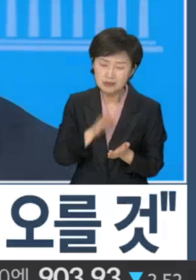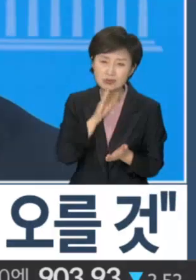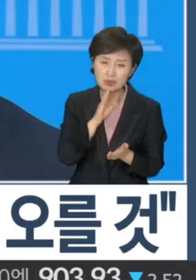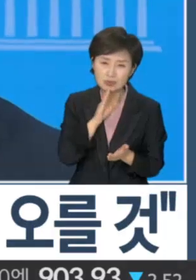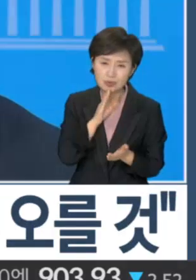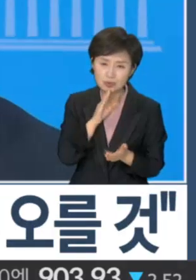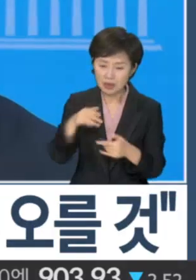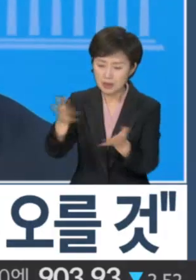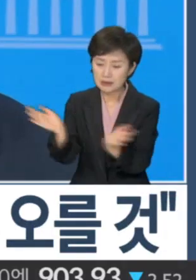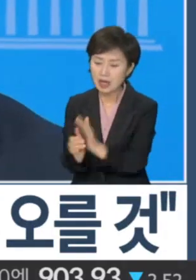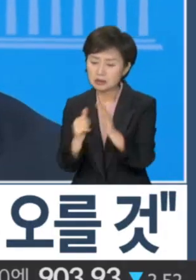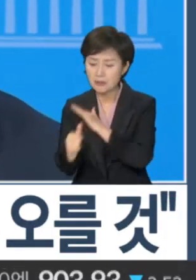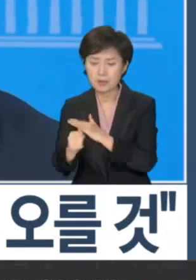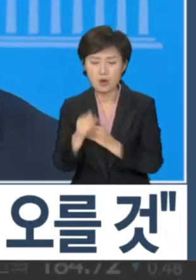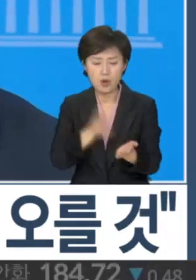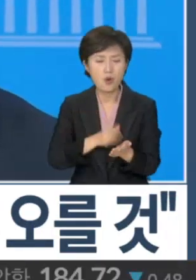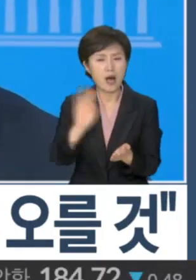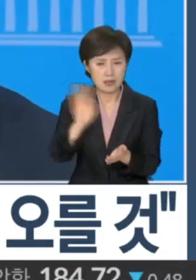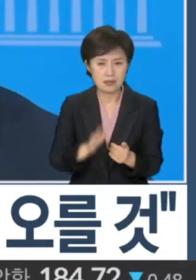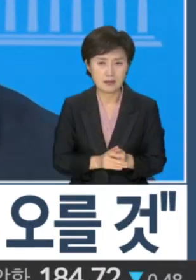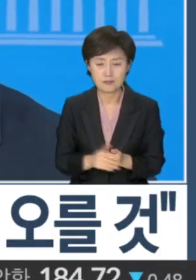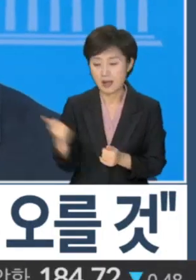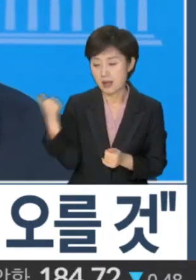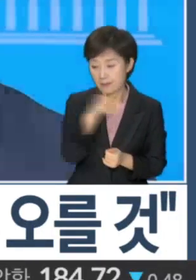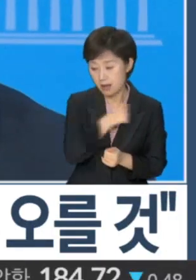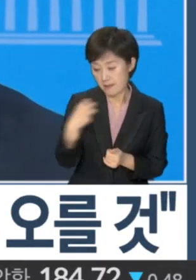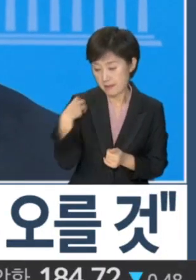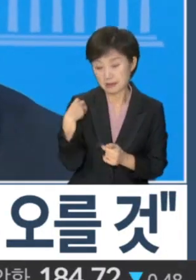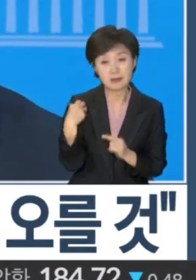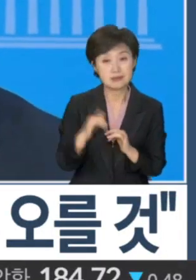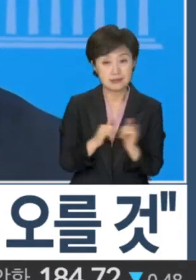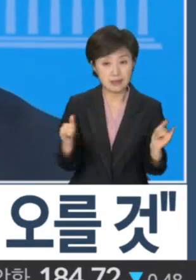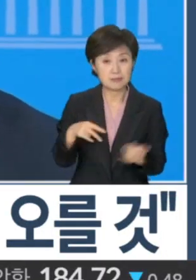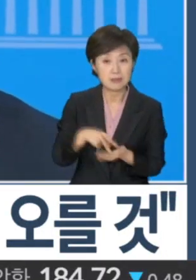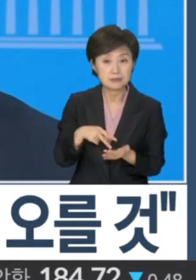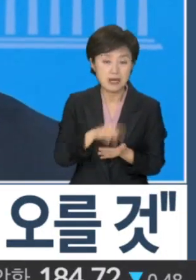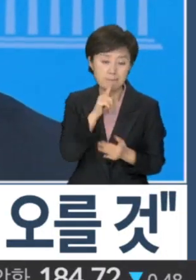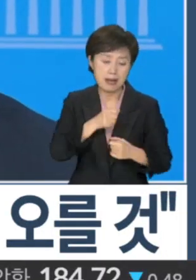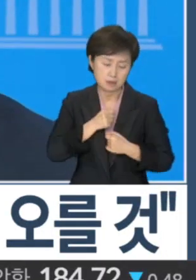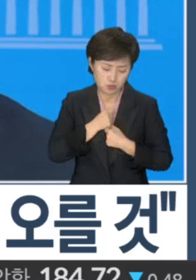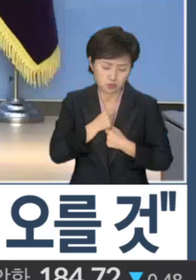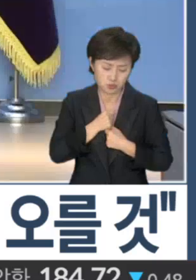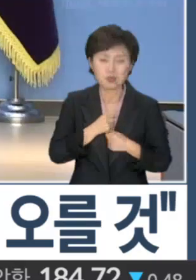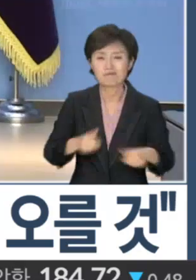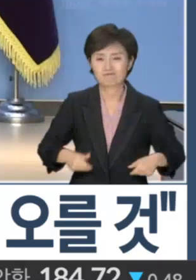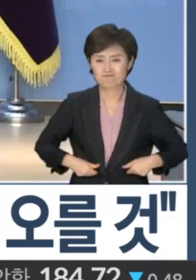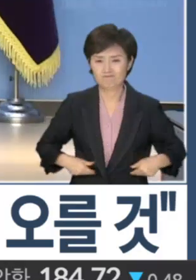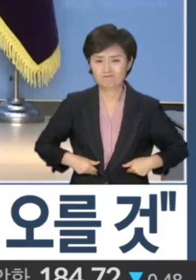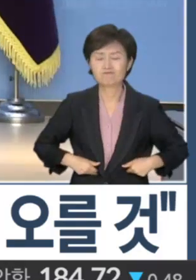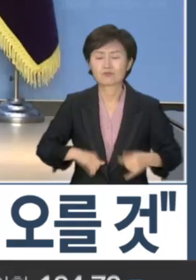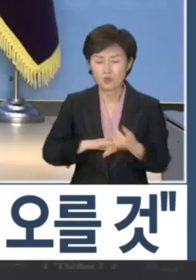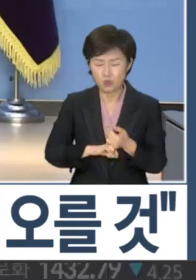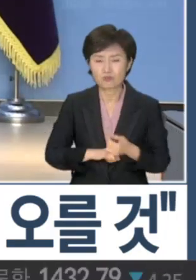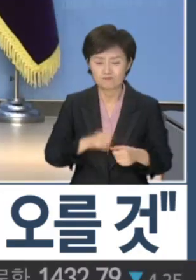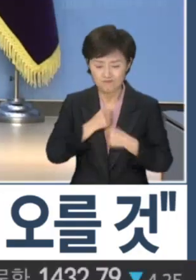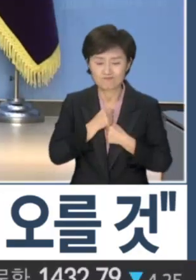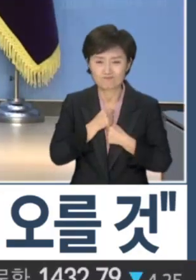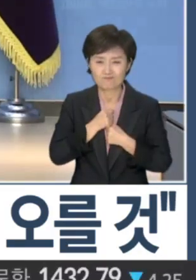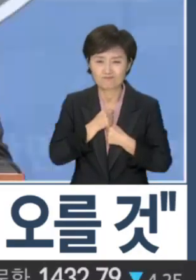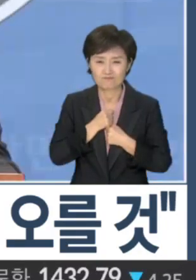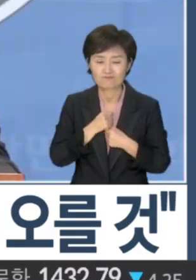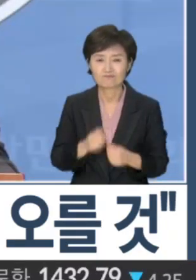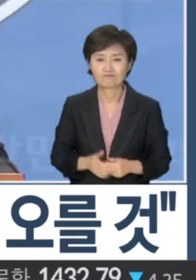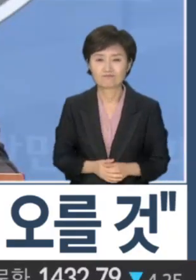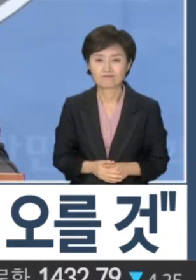때문에 더더군다나 대변인의 역할을 하고 있는 사람이라면 발언에 매우 신중해야 된다는 점들을 다시 한번 꼭 지적하고